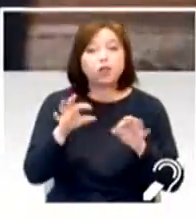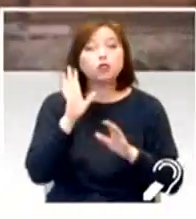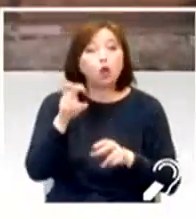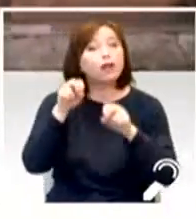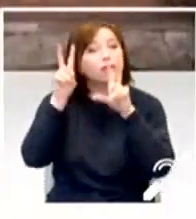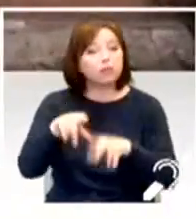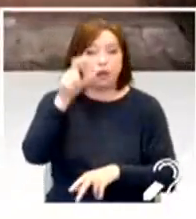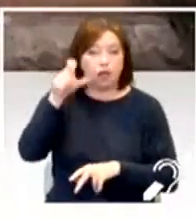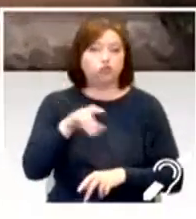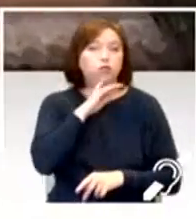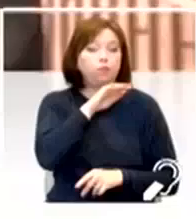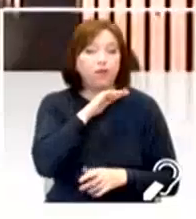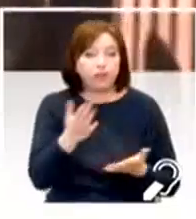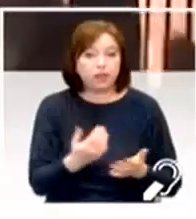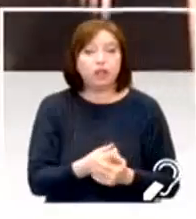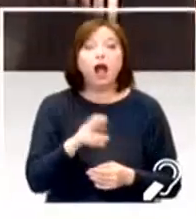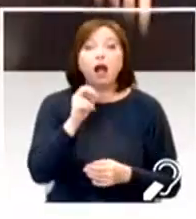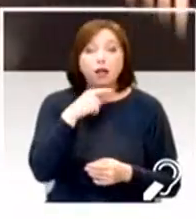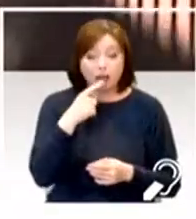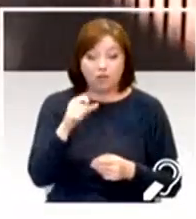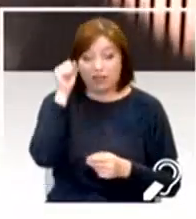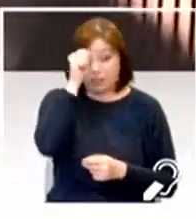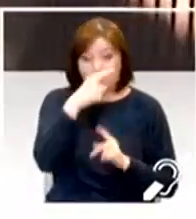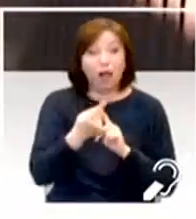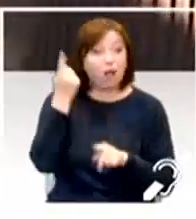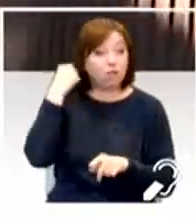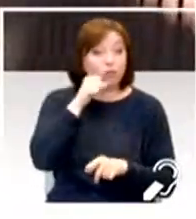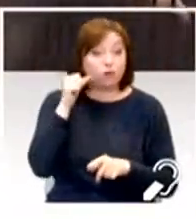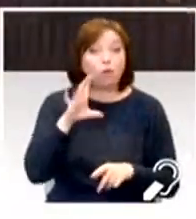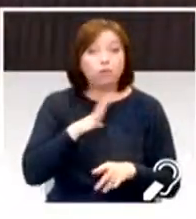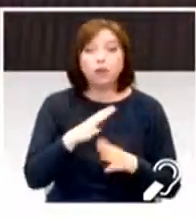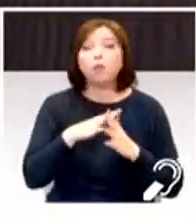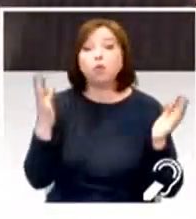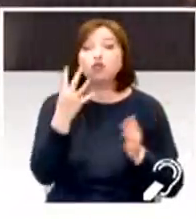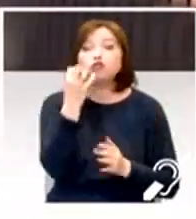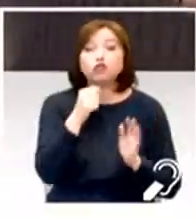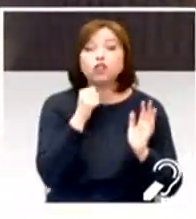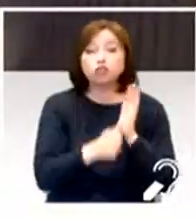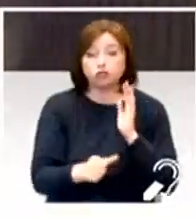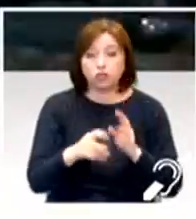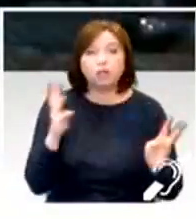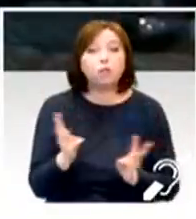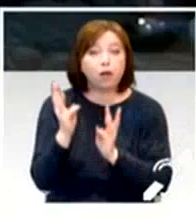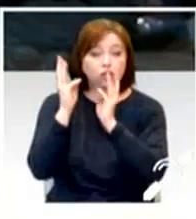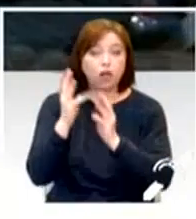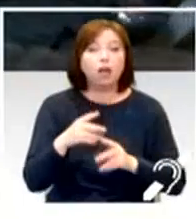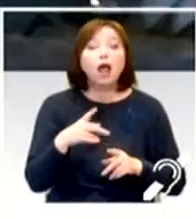doar de personal specializat. Potrivit IGSU, în iarna trecută au avut loc peste 460 de